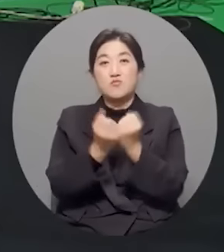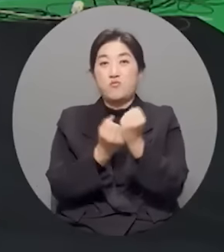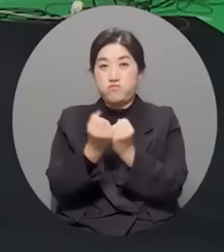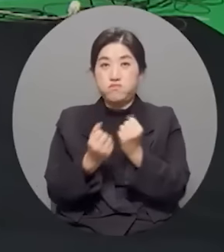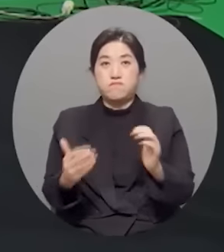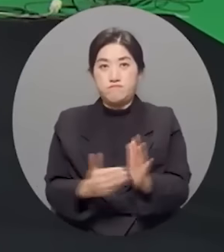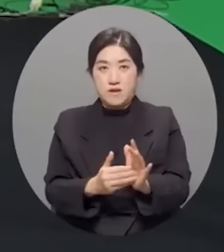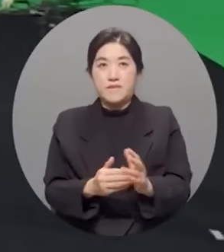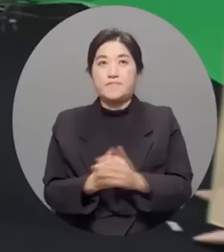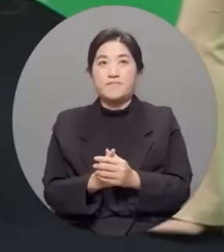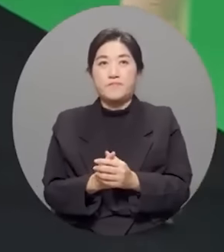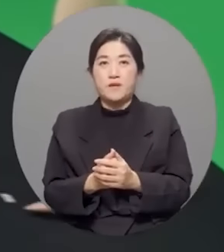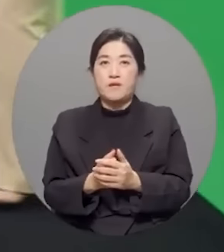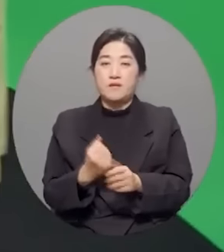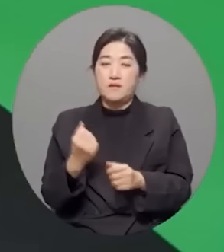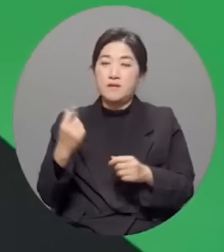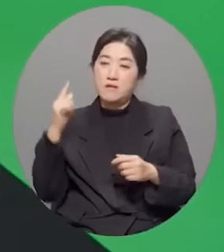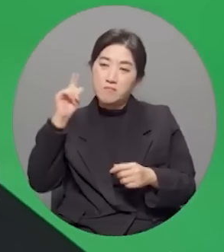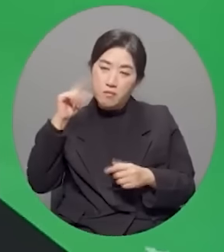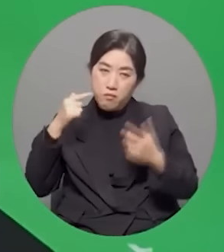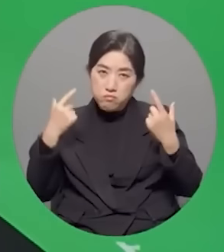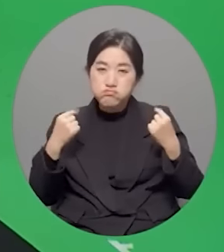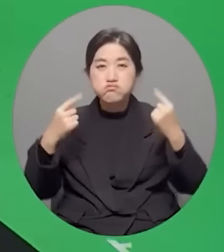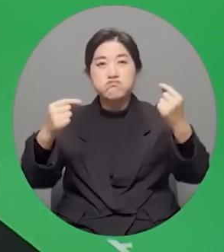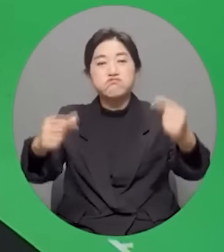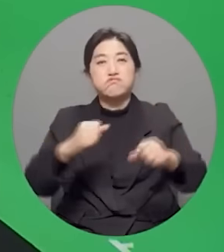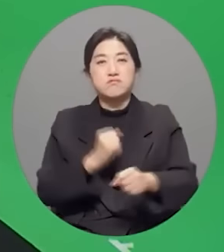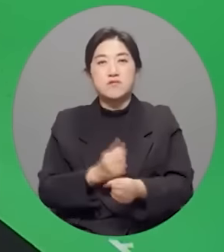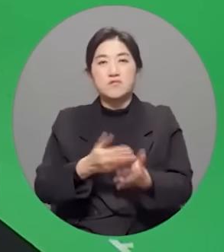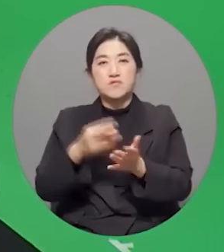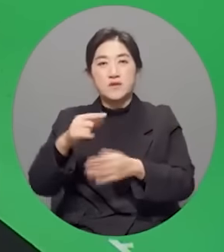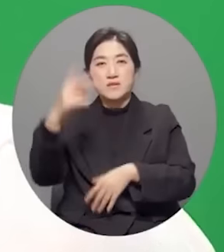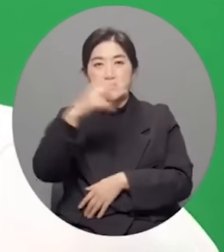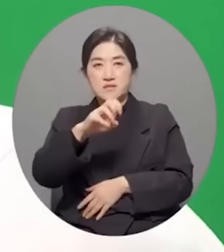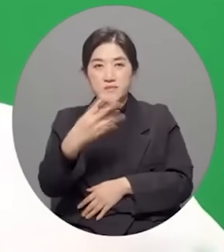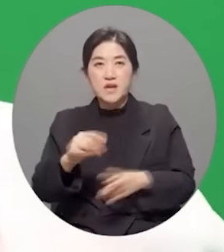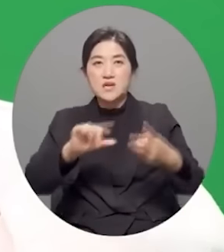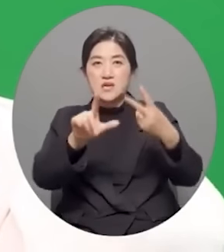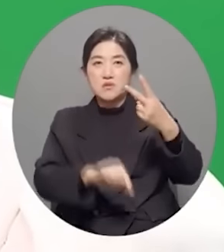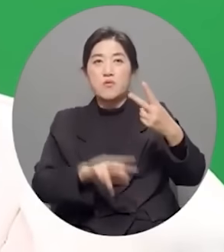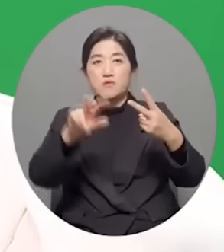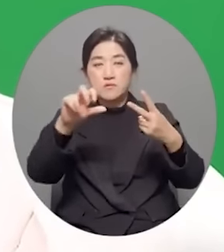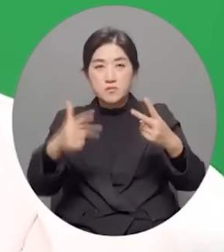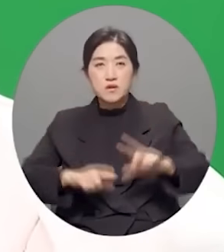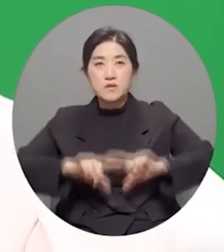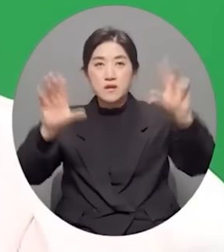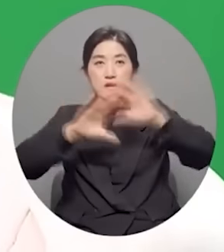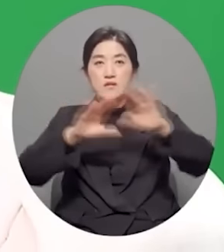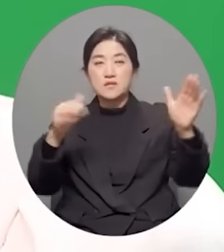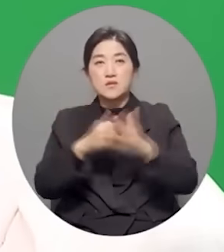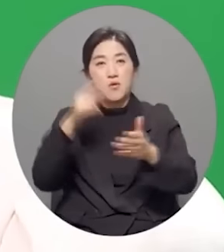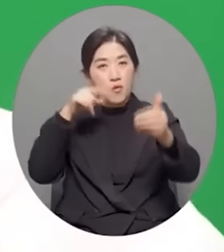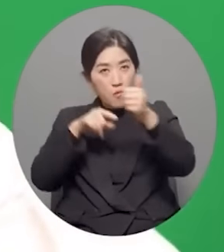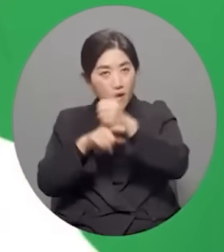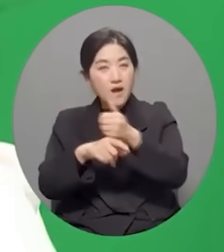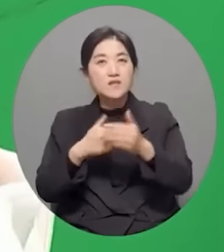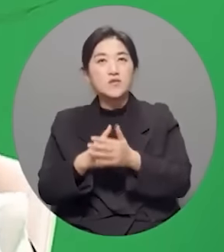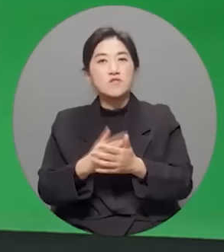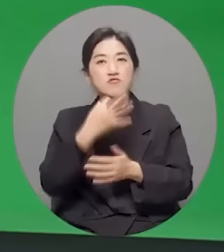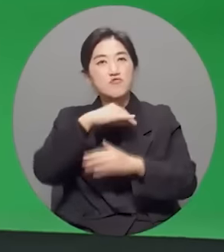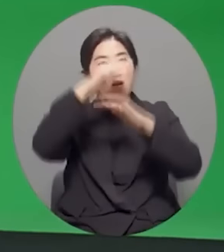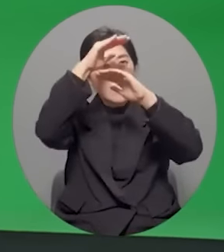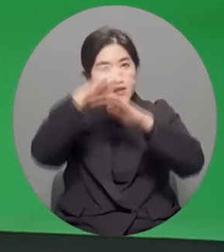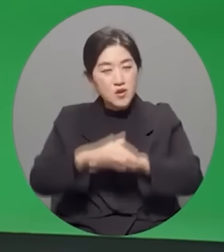렸습니다 여느 날과 같이 뉴스데스크는 2024년 2월 27일의 날씨도 과학적이고 유용한